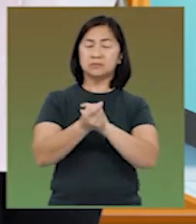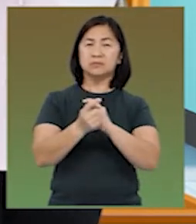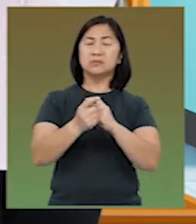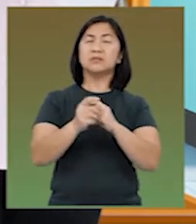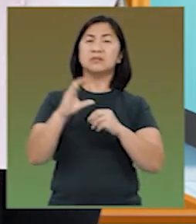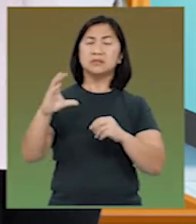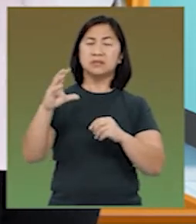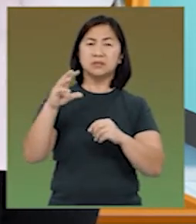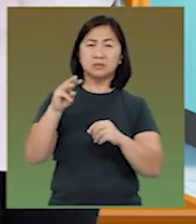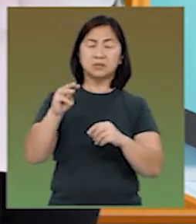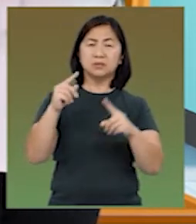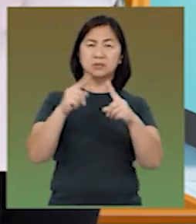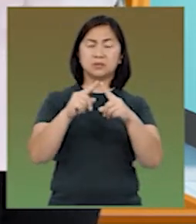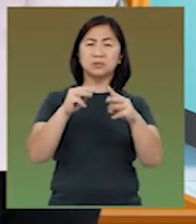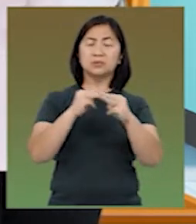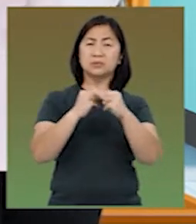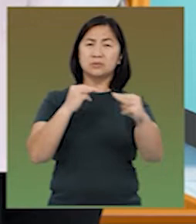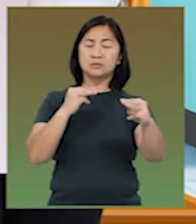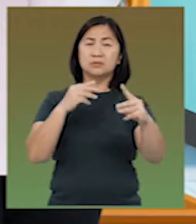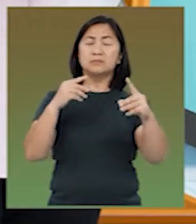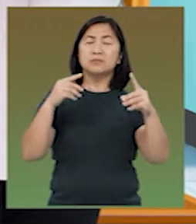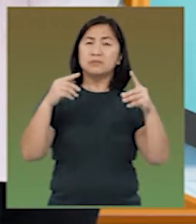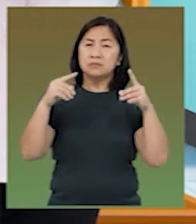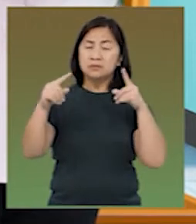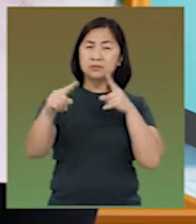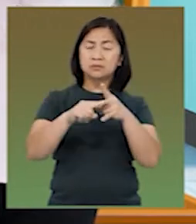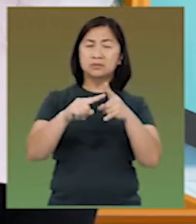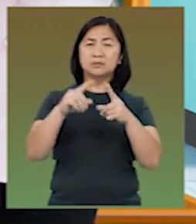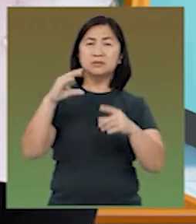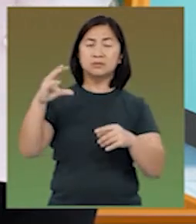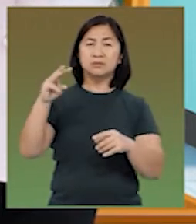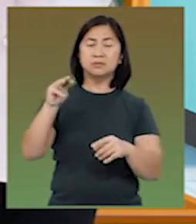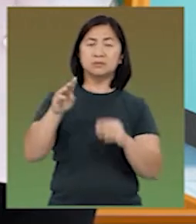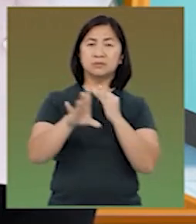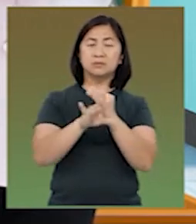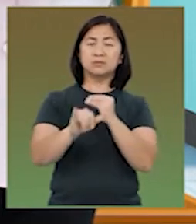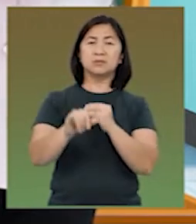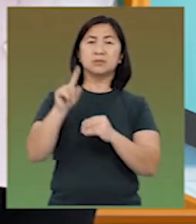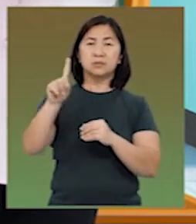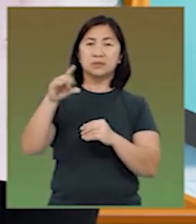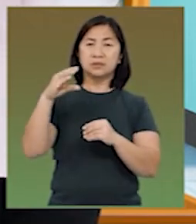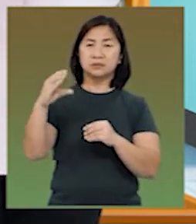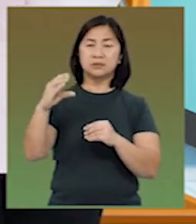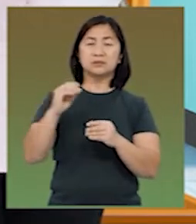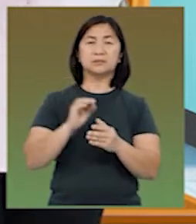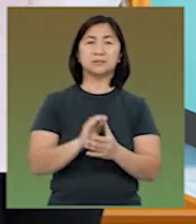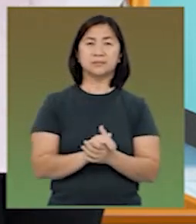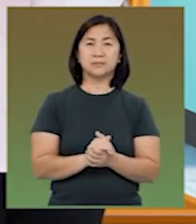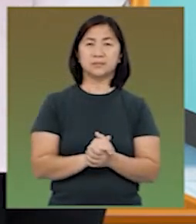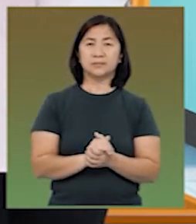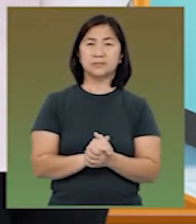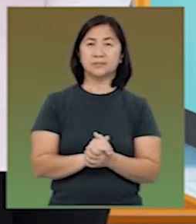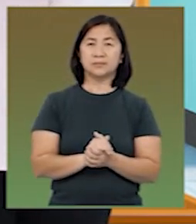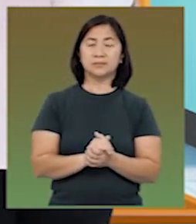to meter, divide the number of centimeters by 100.